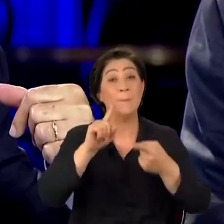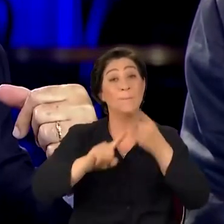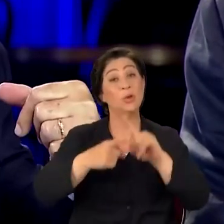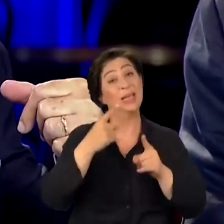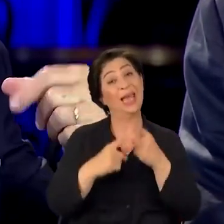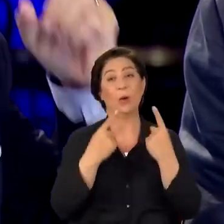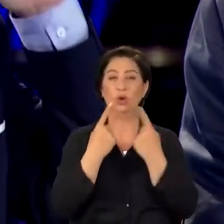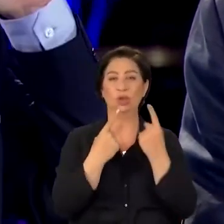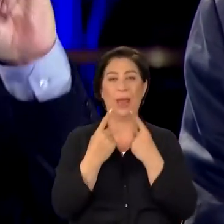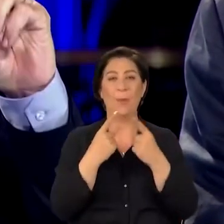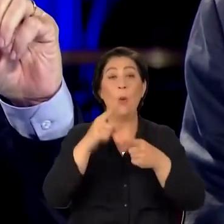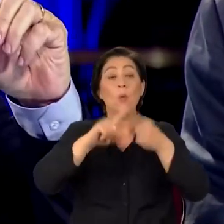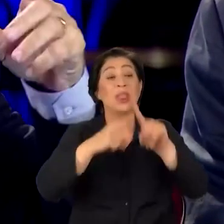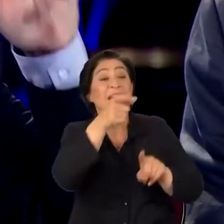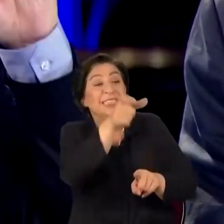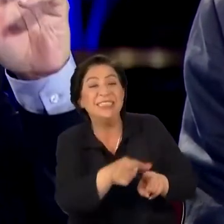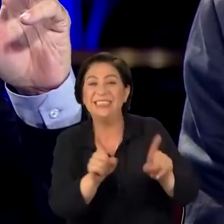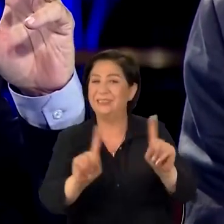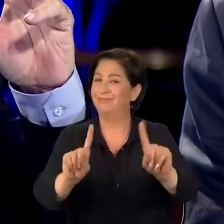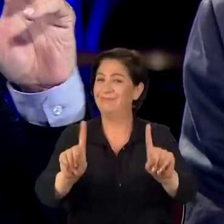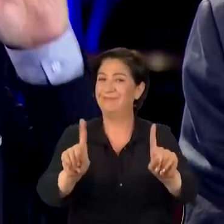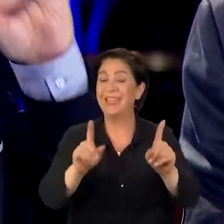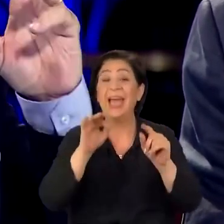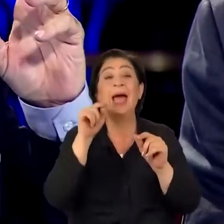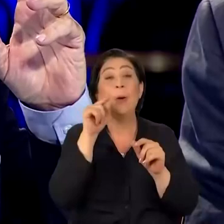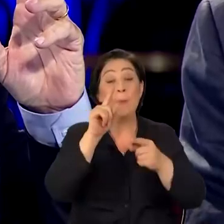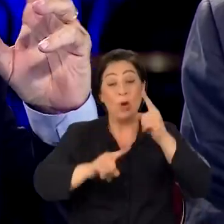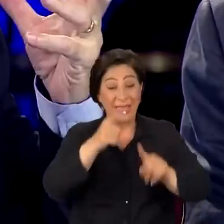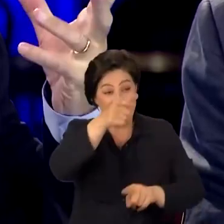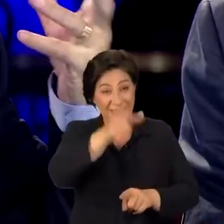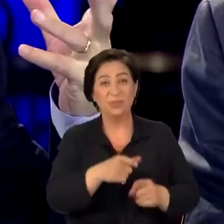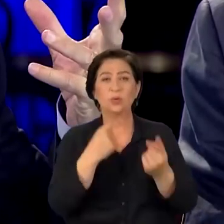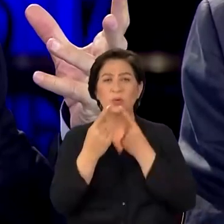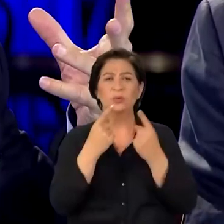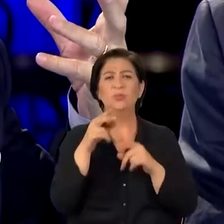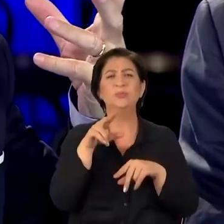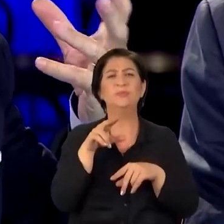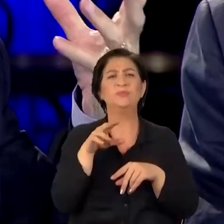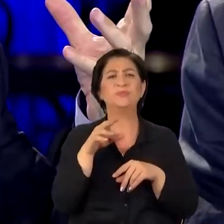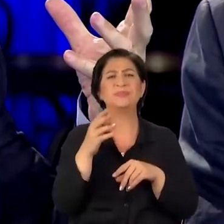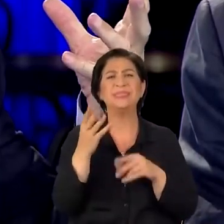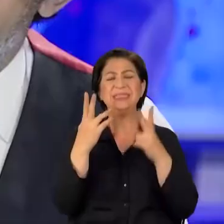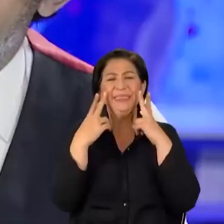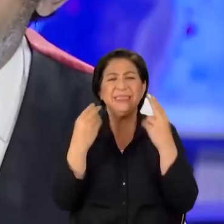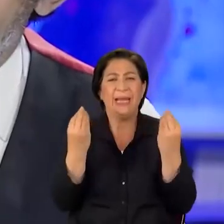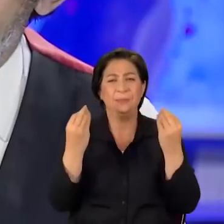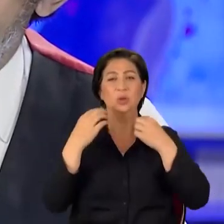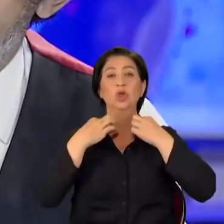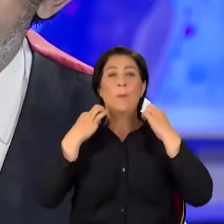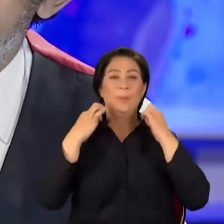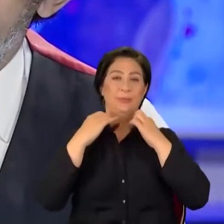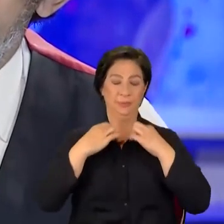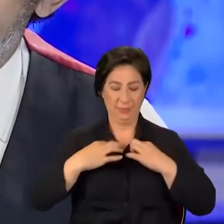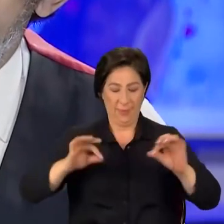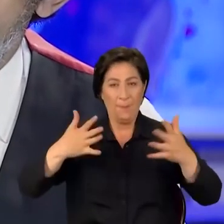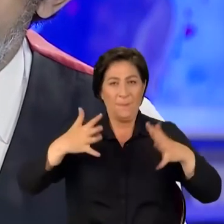konuşalım. Politikayı konuşalım. Politikacıyı değil. Şimdi politikacıyı konuştuğumuz zaman, hı-hı, yani şuna benziyor. Tertemiz bir gömlek. Hı-hı. Harika